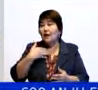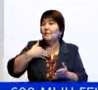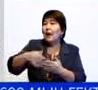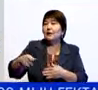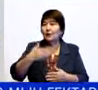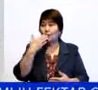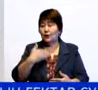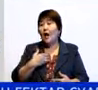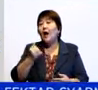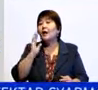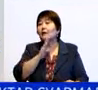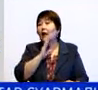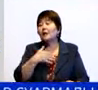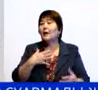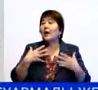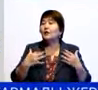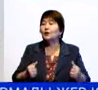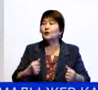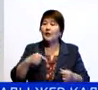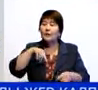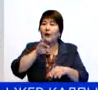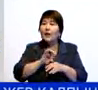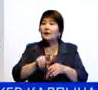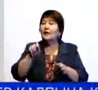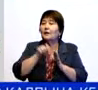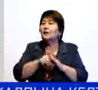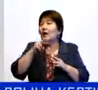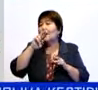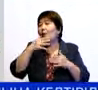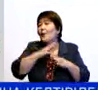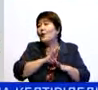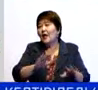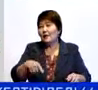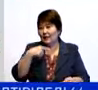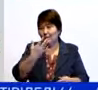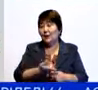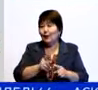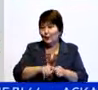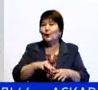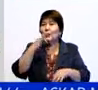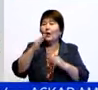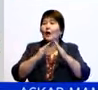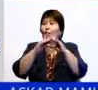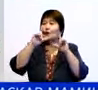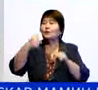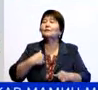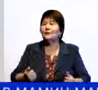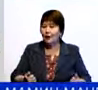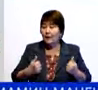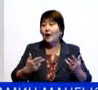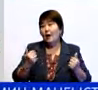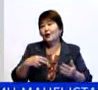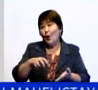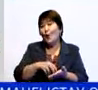тартуымды сұрады. Ал анам болса, денсаулығымнан кінәрат табылып, сынақтан өте алмай қаламын деп ойлайды. Десе де, ғарышқа ұшамын деп бел будым.